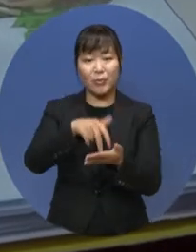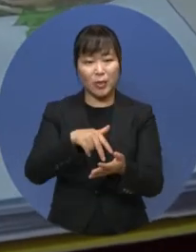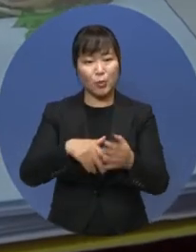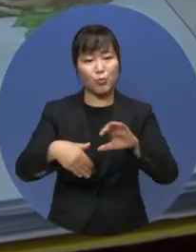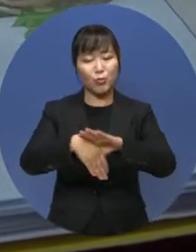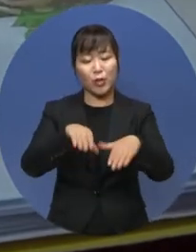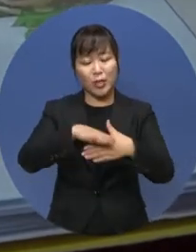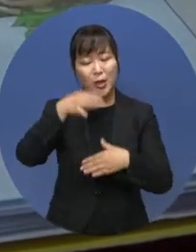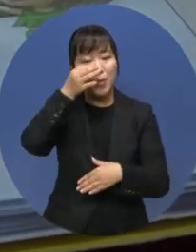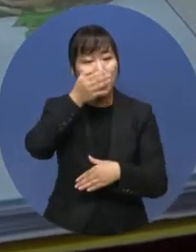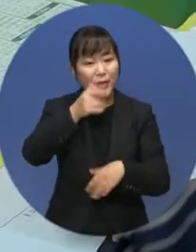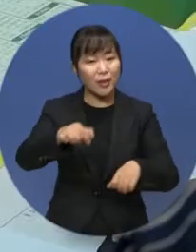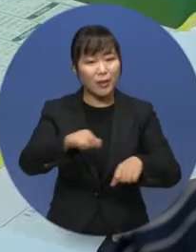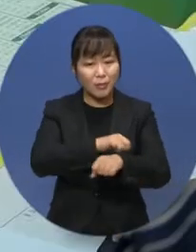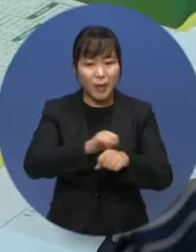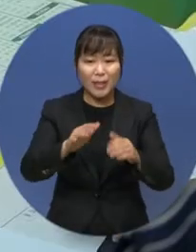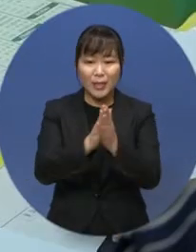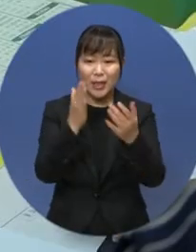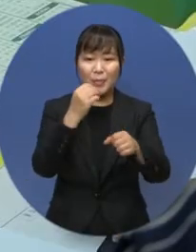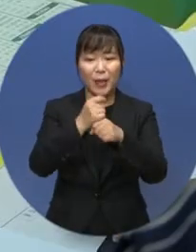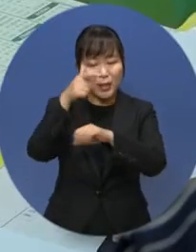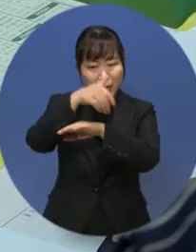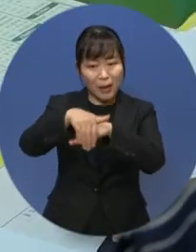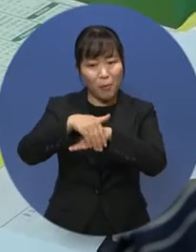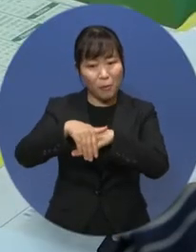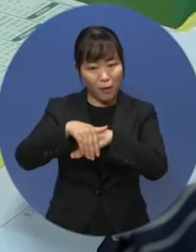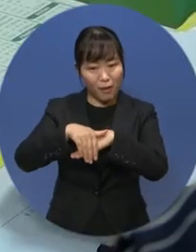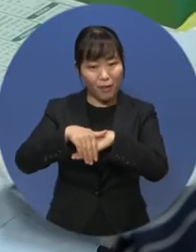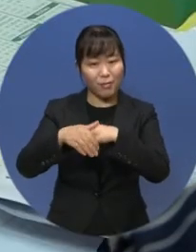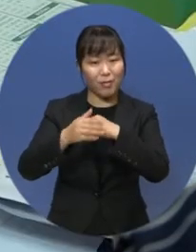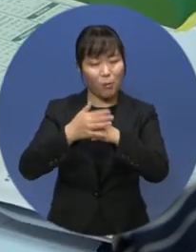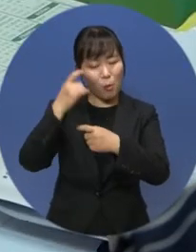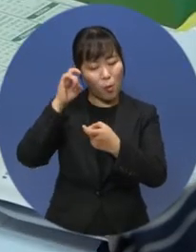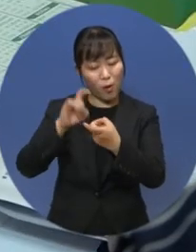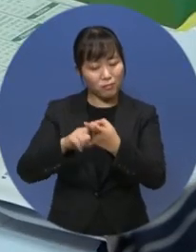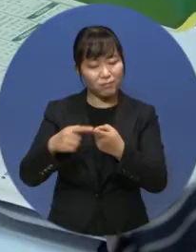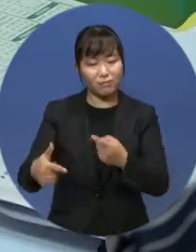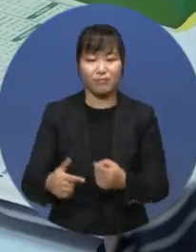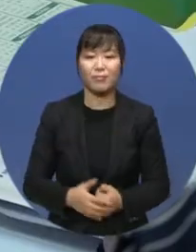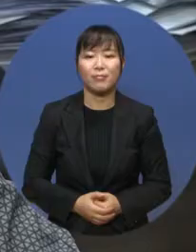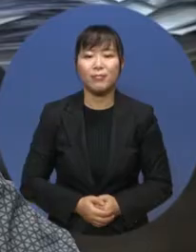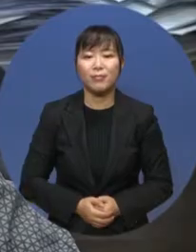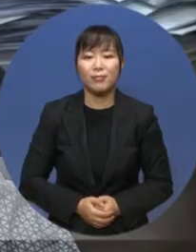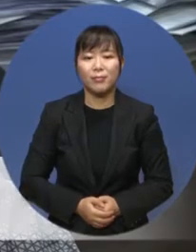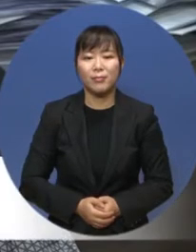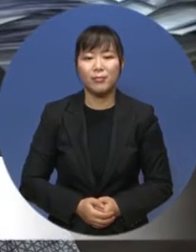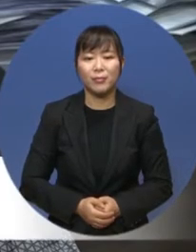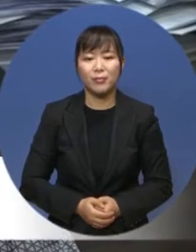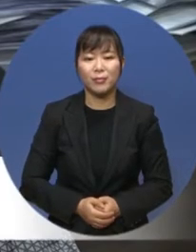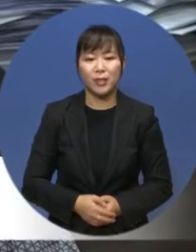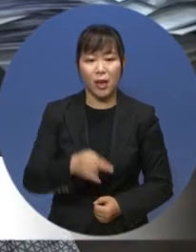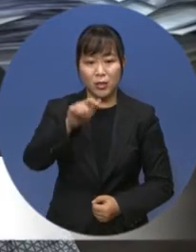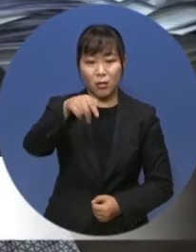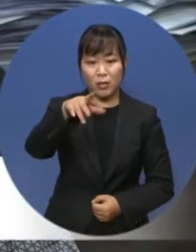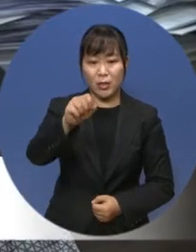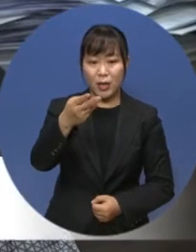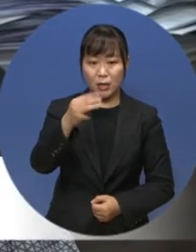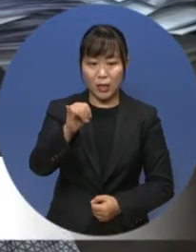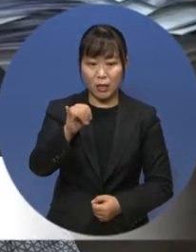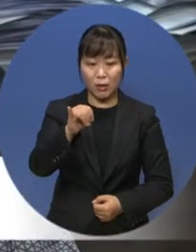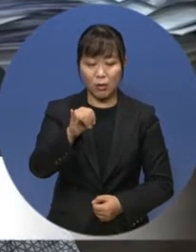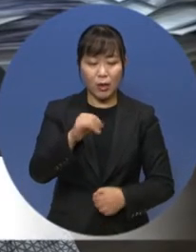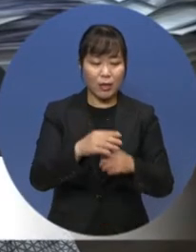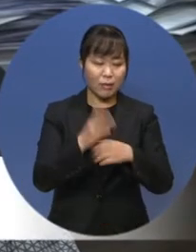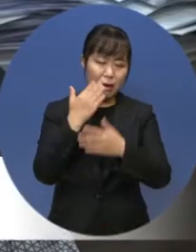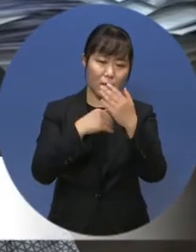조명하는 이색 책자를 발간할 예정이어서 관심을 끌고 있습니다. 석장리 유물을 발굴하면서